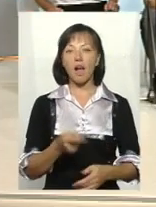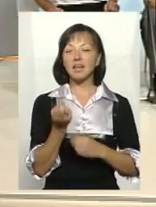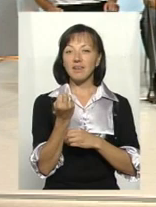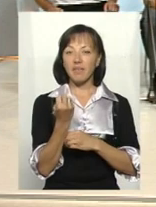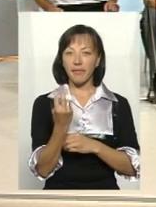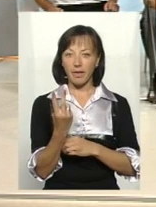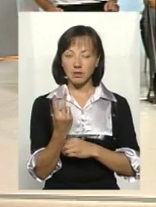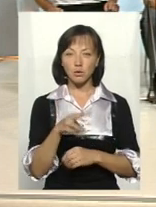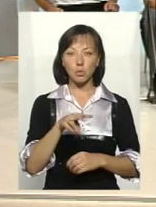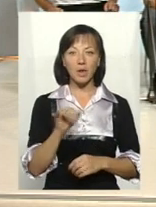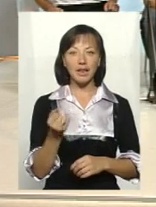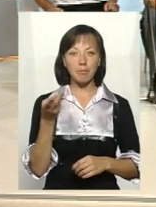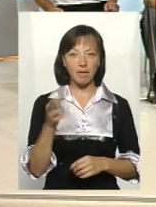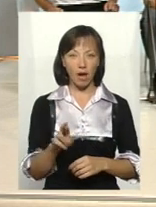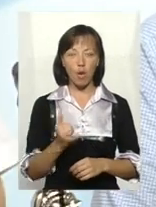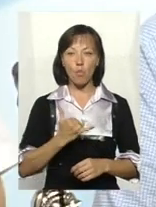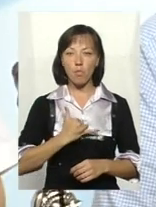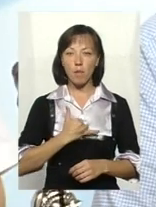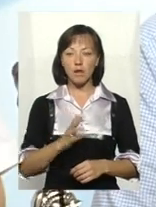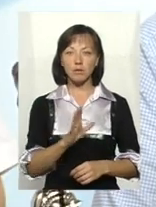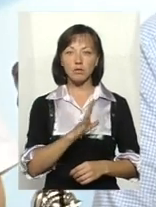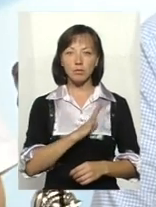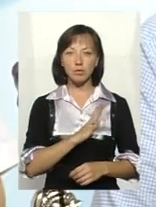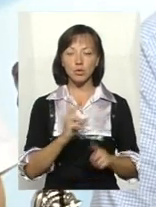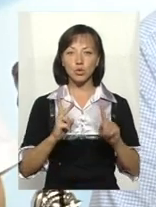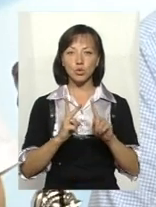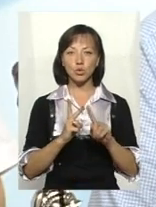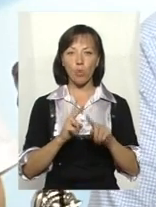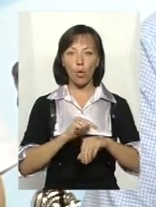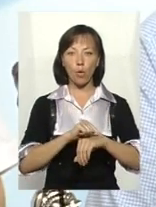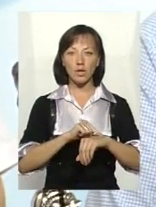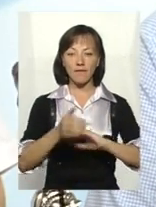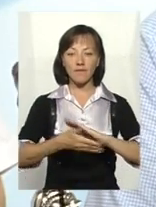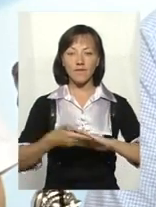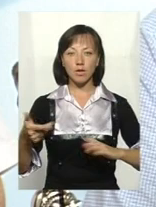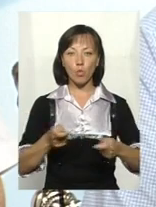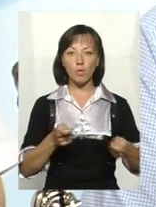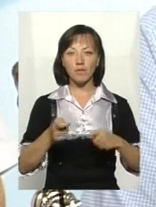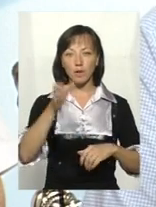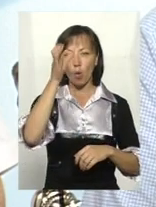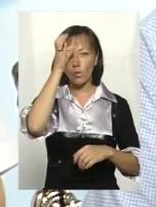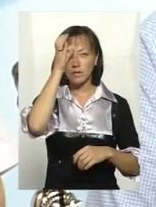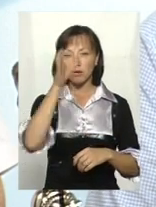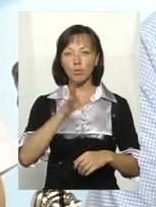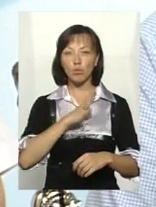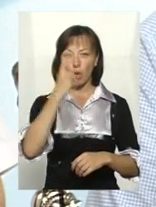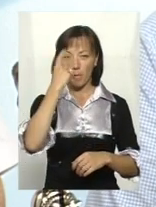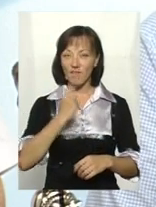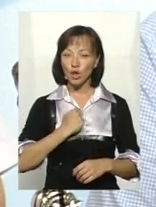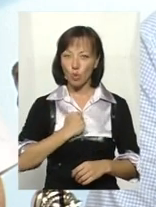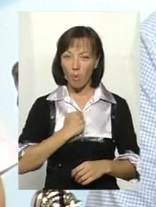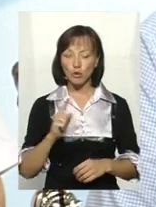12 липня у мене було о 2 годині дня викликано в управління освіти, де було повідомлено,